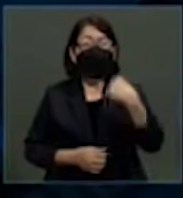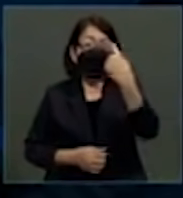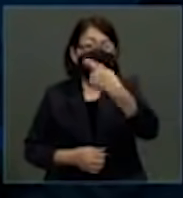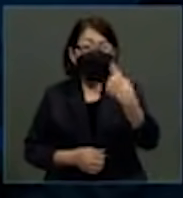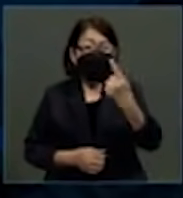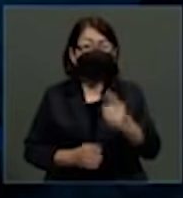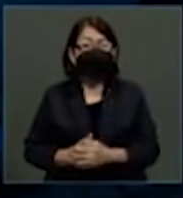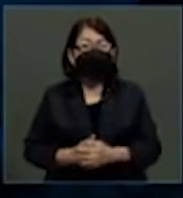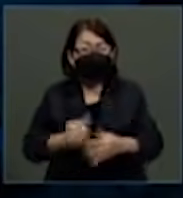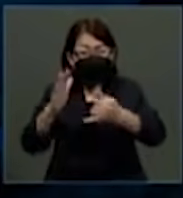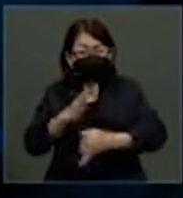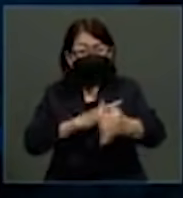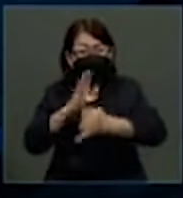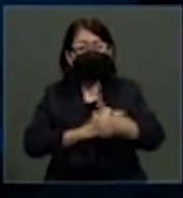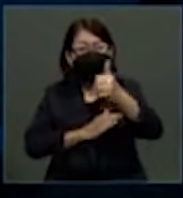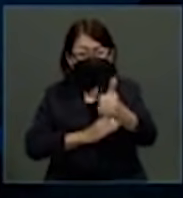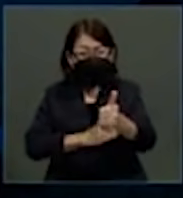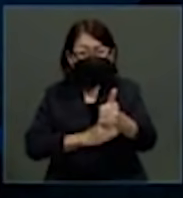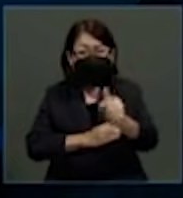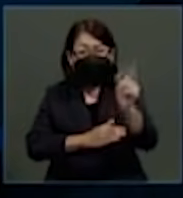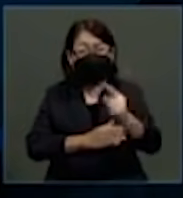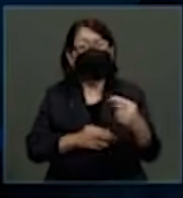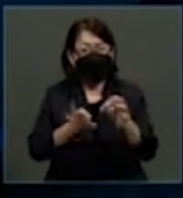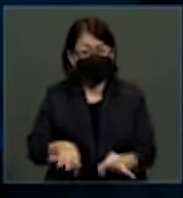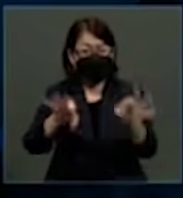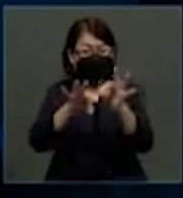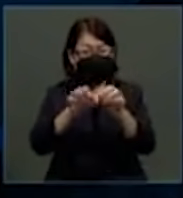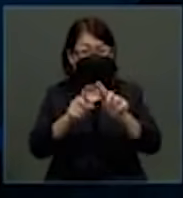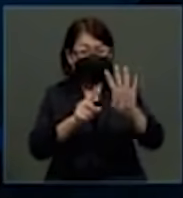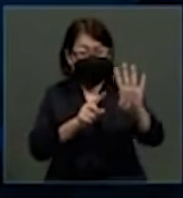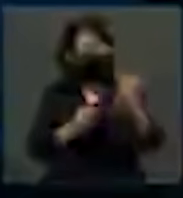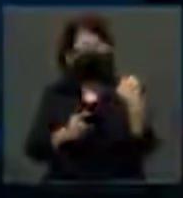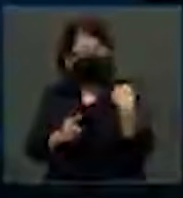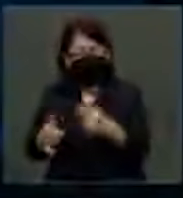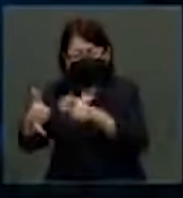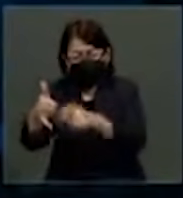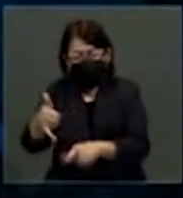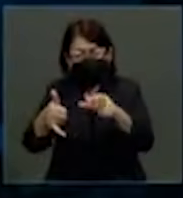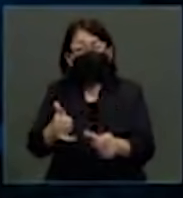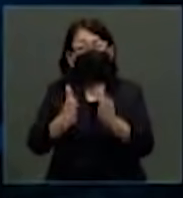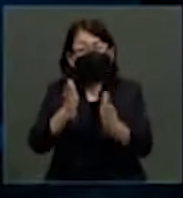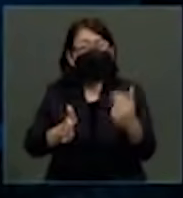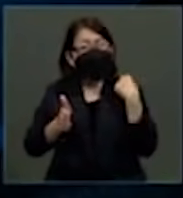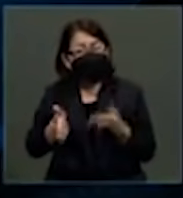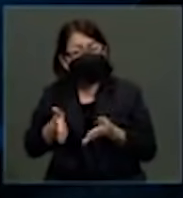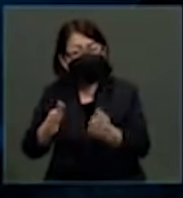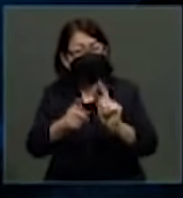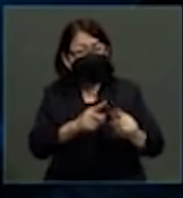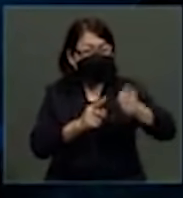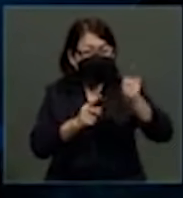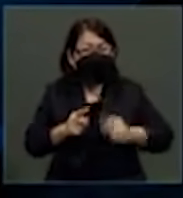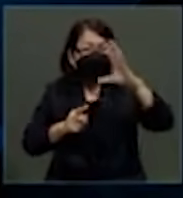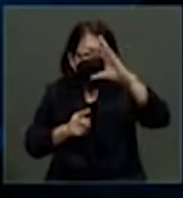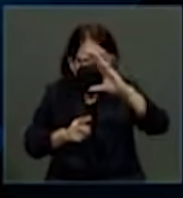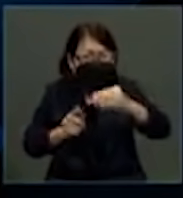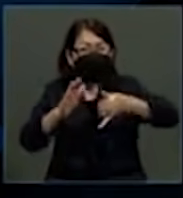จะดูแลตรงนี้ใช้ข้อนี้ในการทำงานข้อที่4ครับคือบุคคลที่ได้รับการยกเว้นอันนี้ส